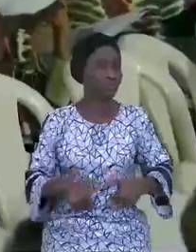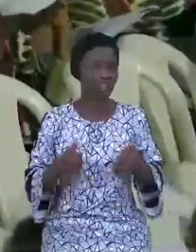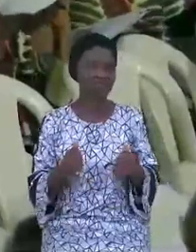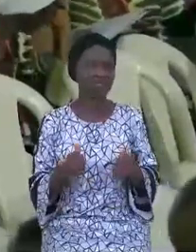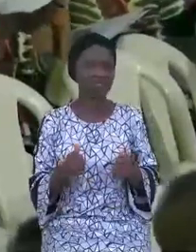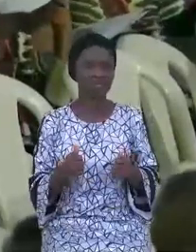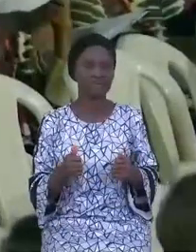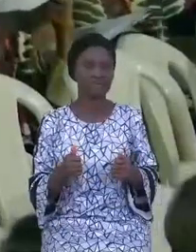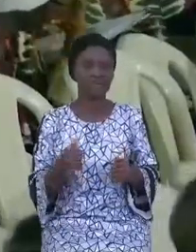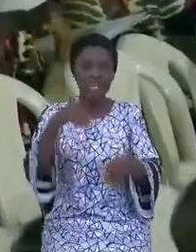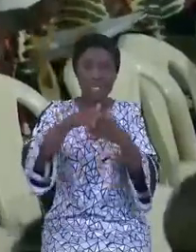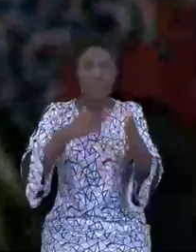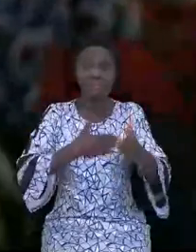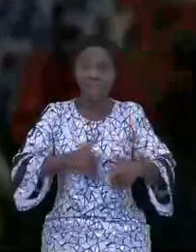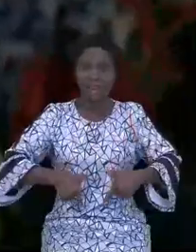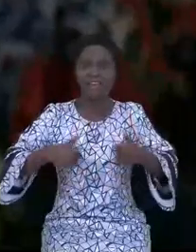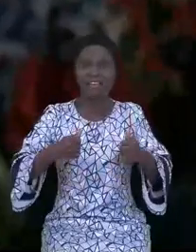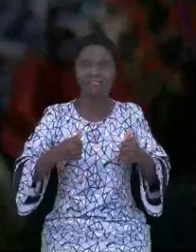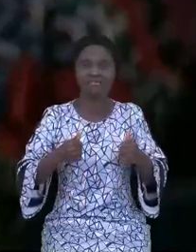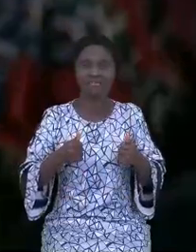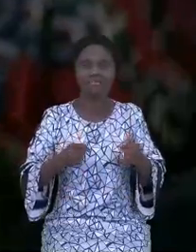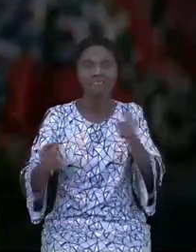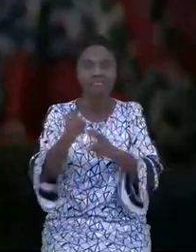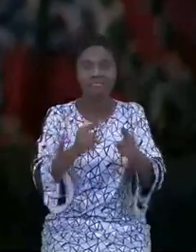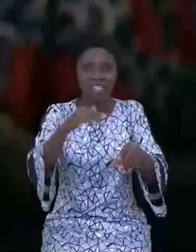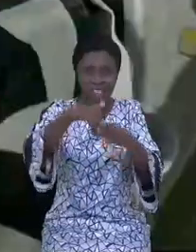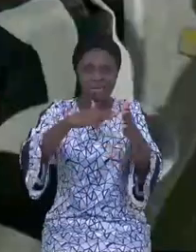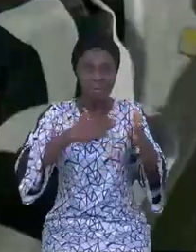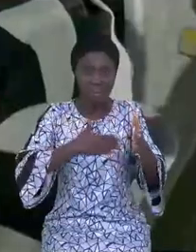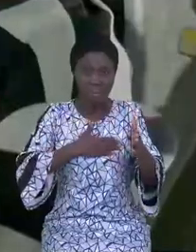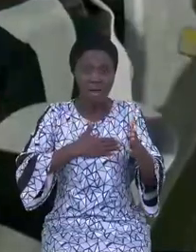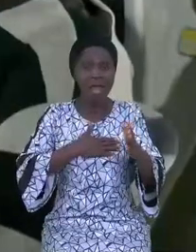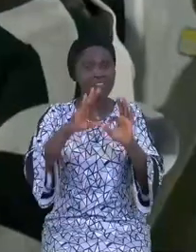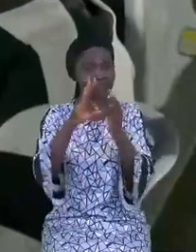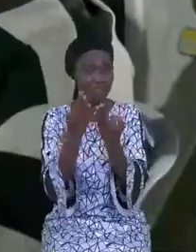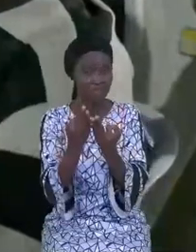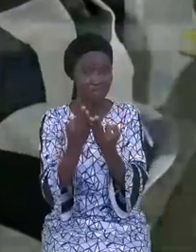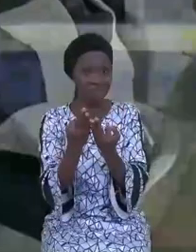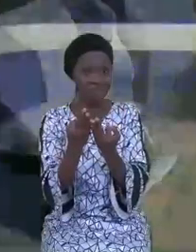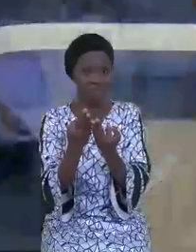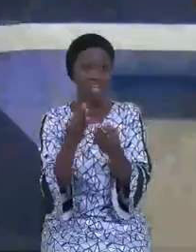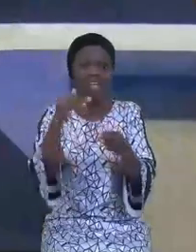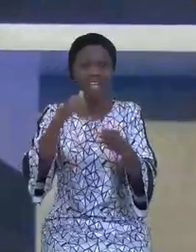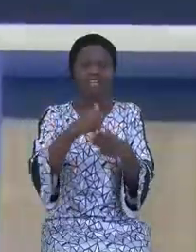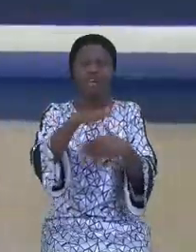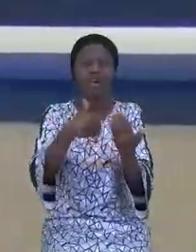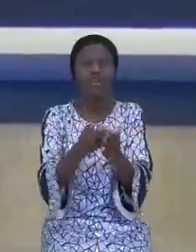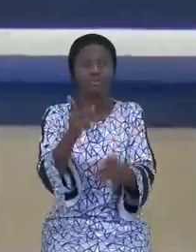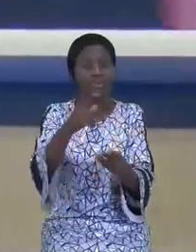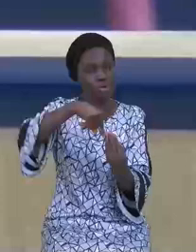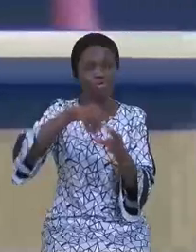dans ma vie, dans ma famille, dans dans la vie de ceux qui sont autour de toi? Quel